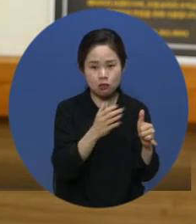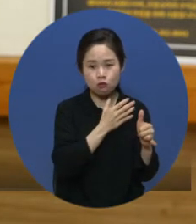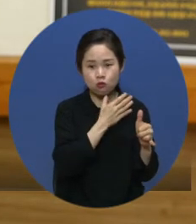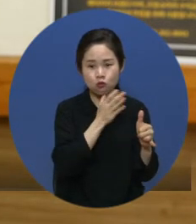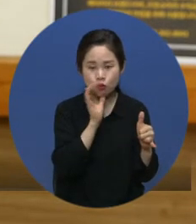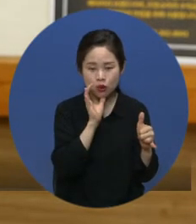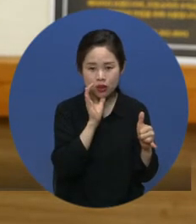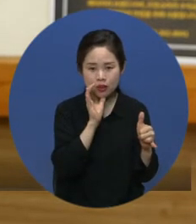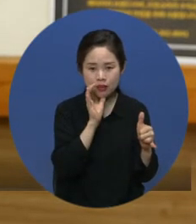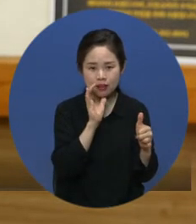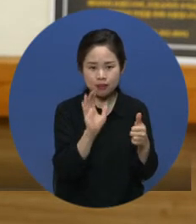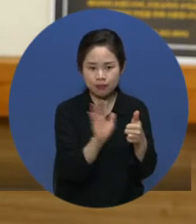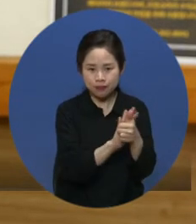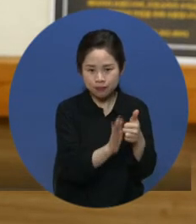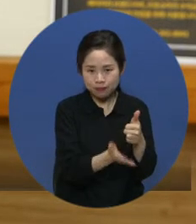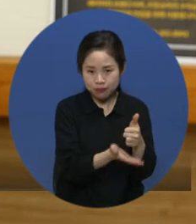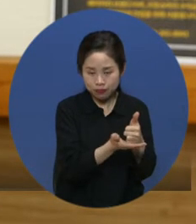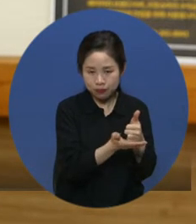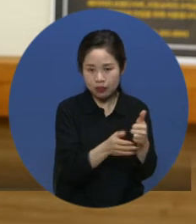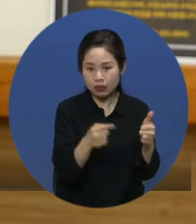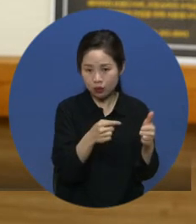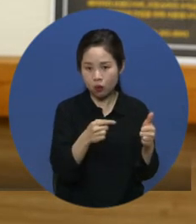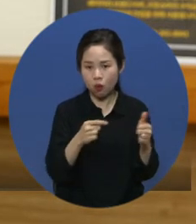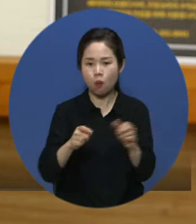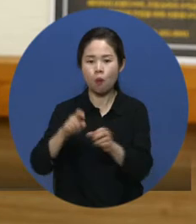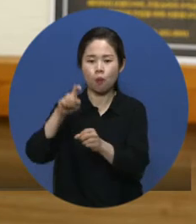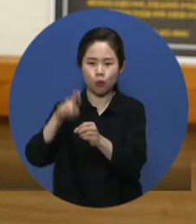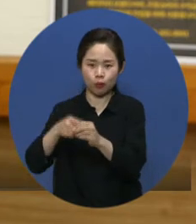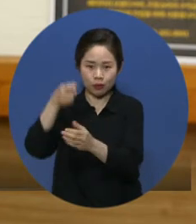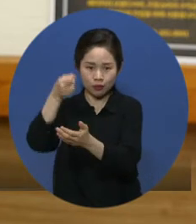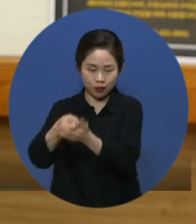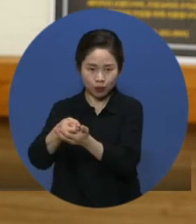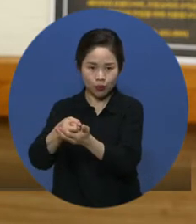운영 목표로 잡고 저희 신봉동